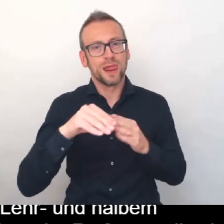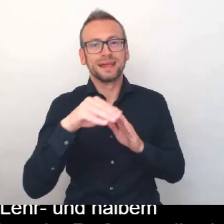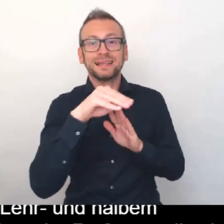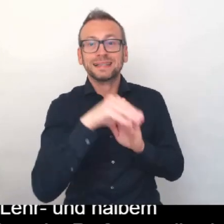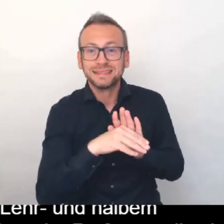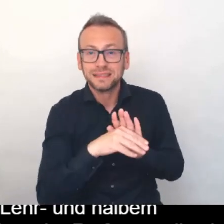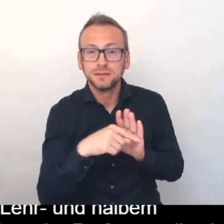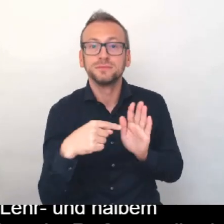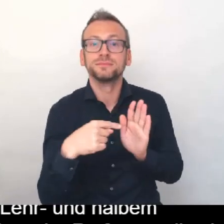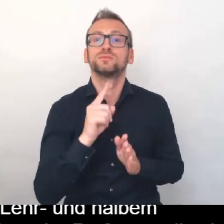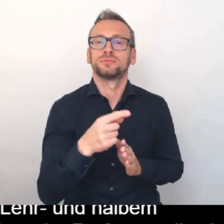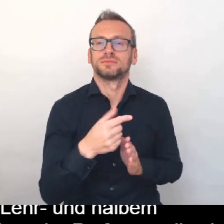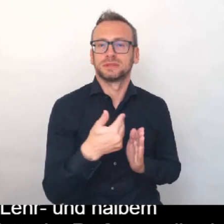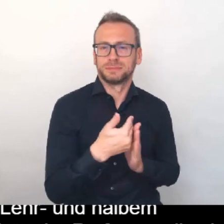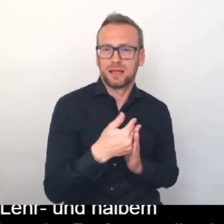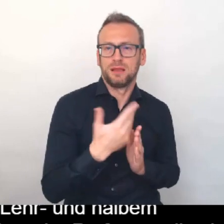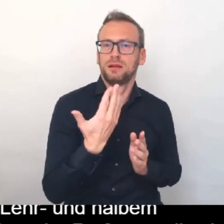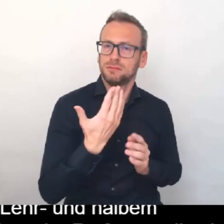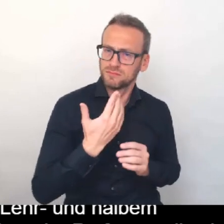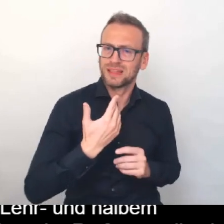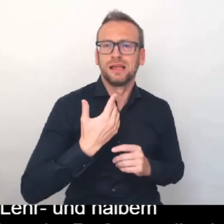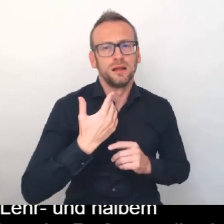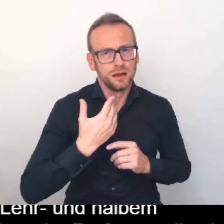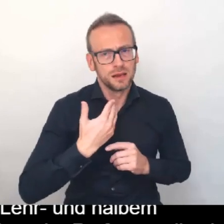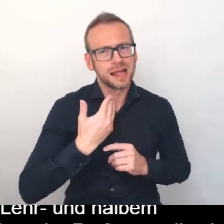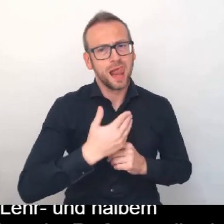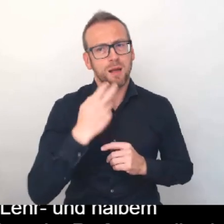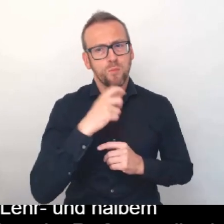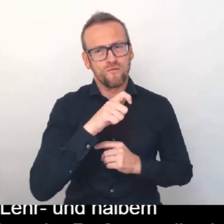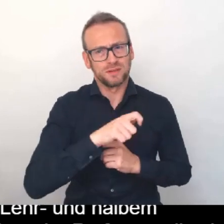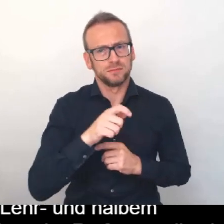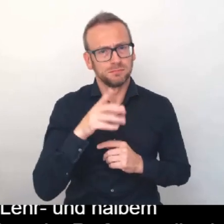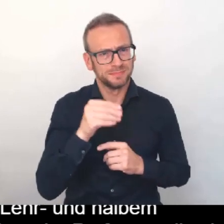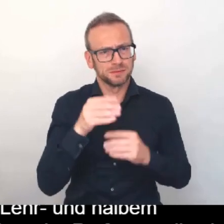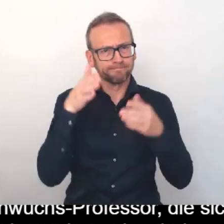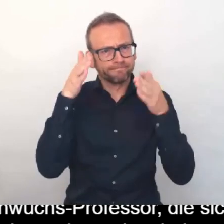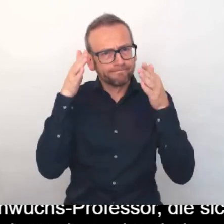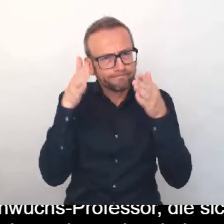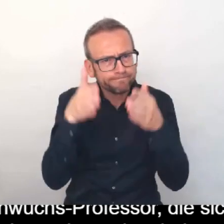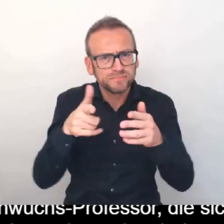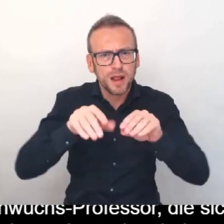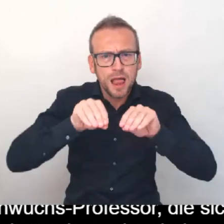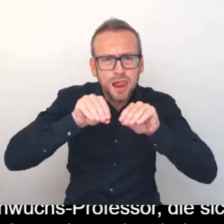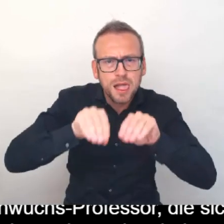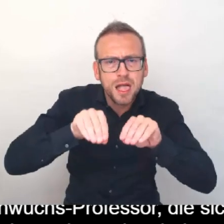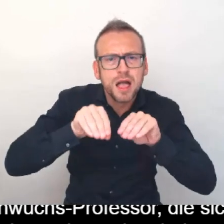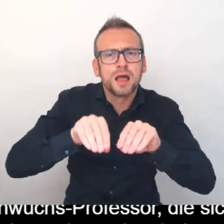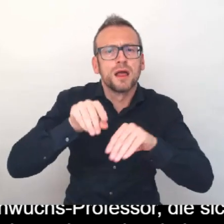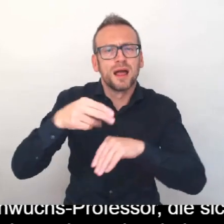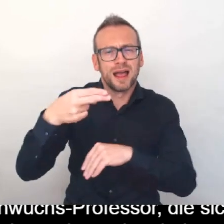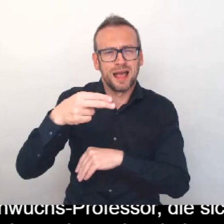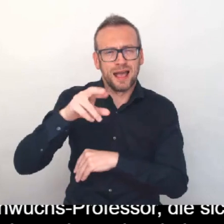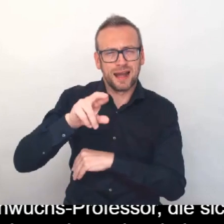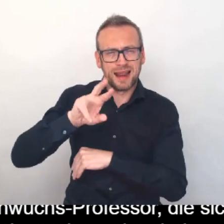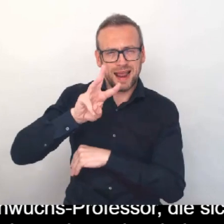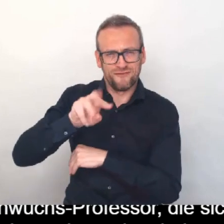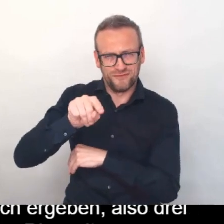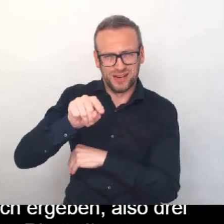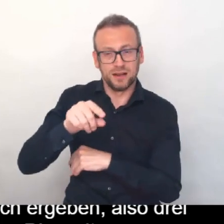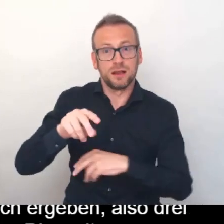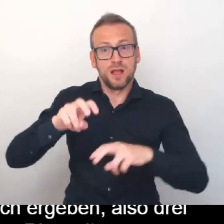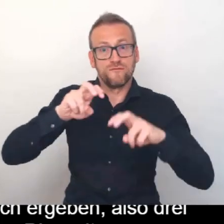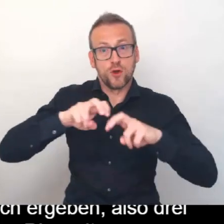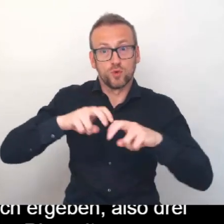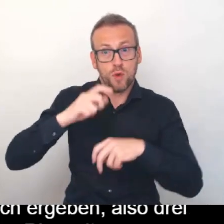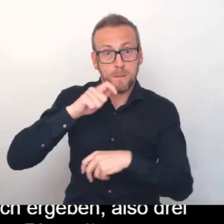Forschung und Transfer erfolgreich sein kann. Die Globalbudgets, welche den Hochschulen Flexibilität in der